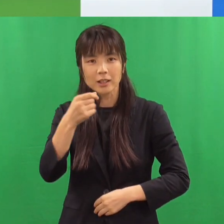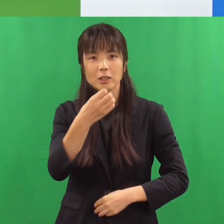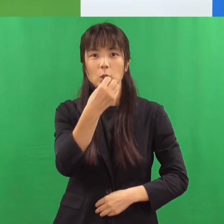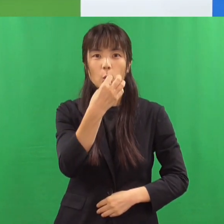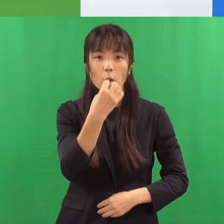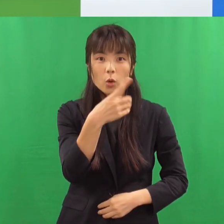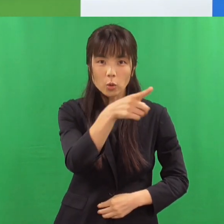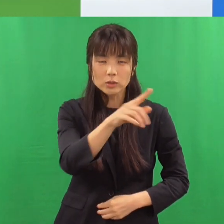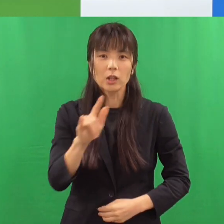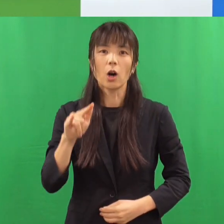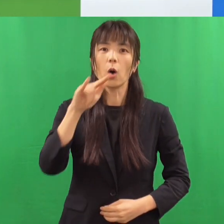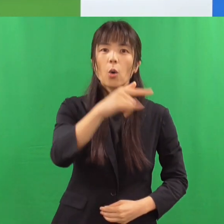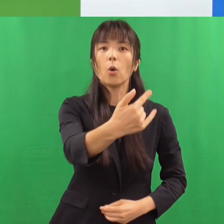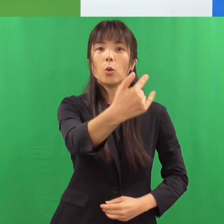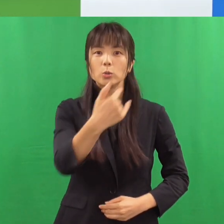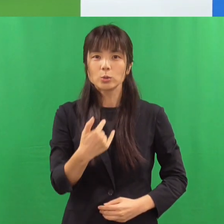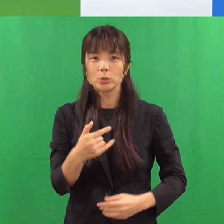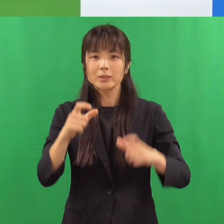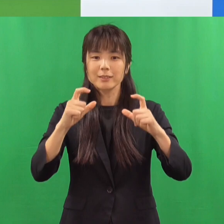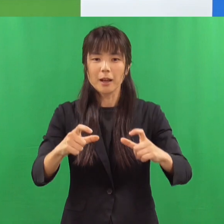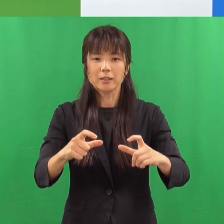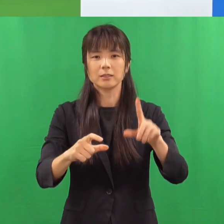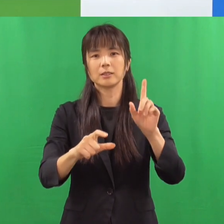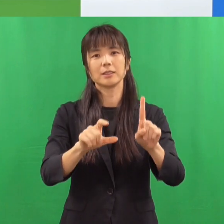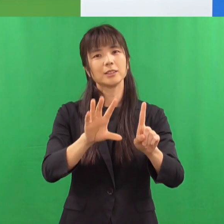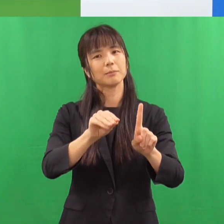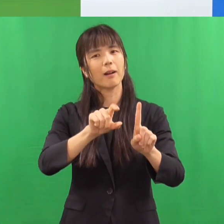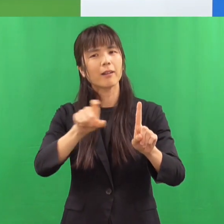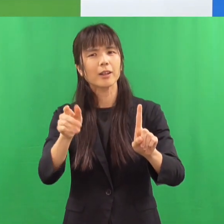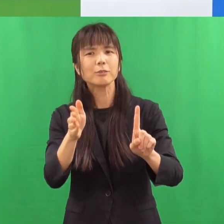復1万ちょっとっていうのがあるらしいですよ、